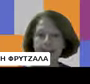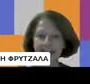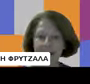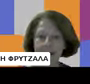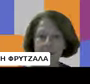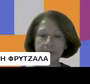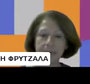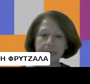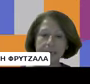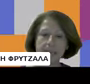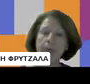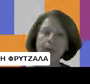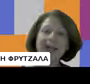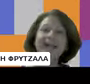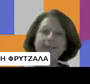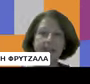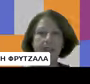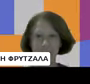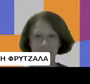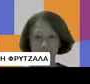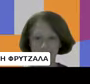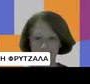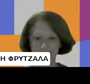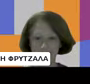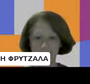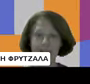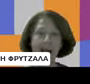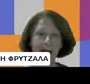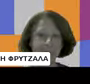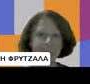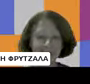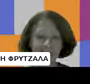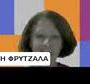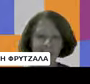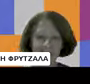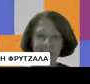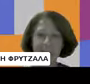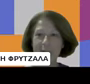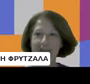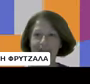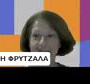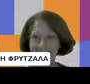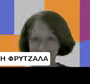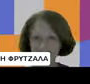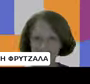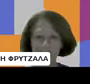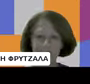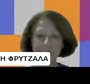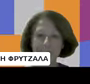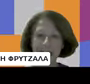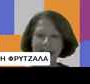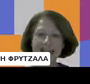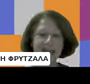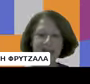ένα πελάτη που θα θεωρήσει πολύ ακριβή την προσφορά μας. Αυτή η τελευταία περίπτωση, και θα κλείσω με